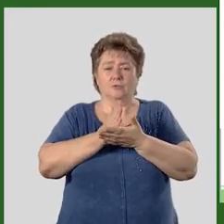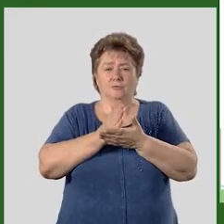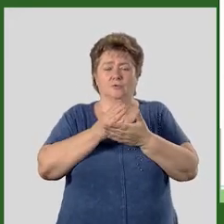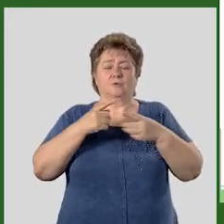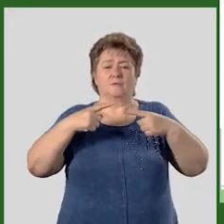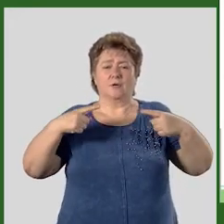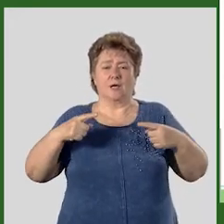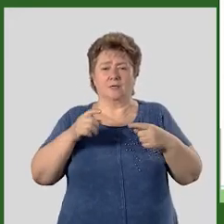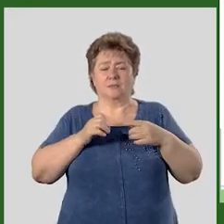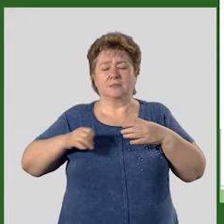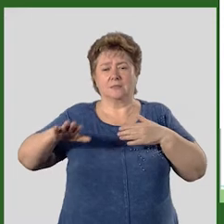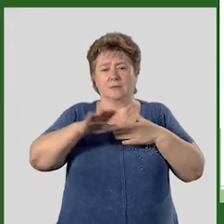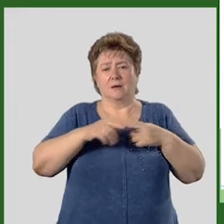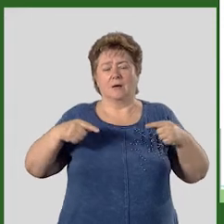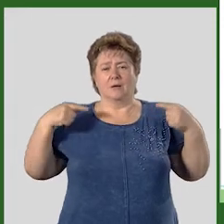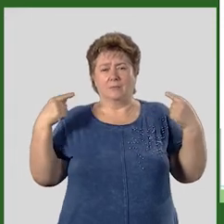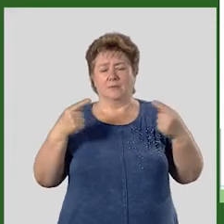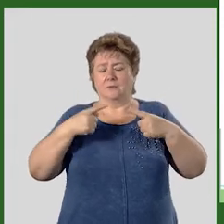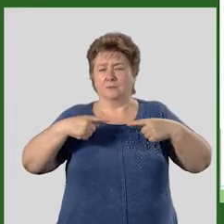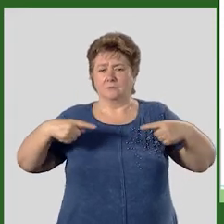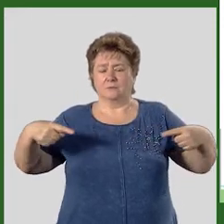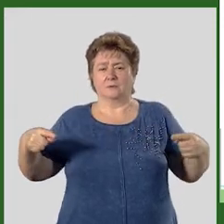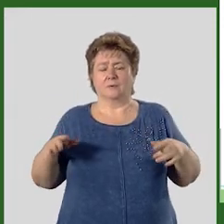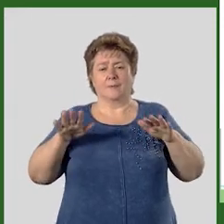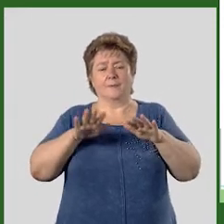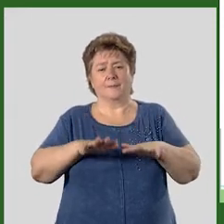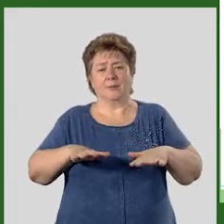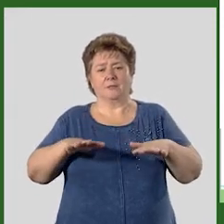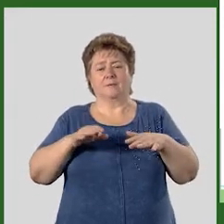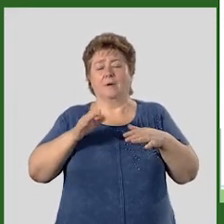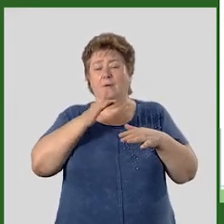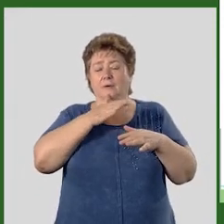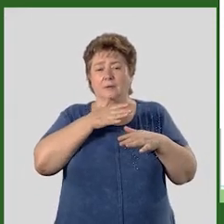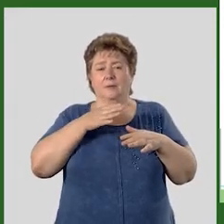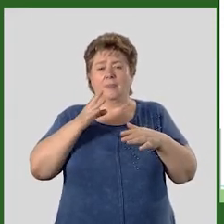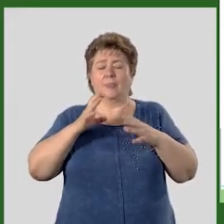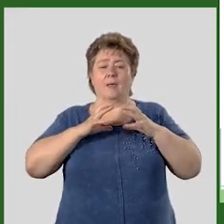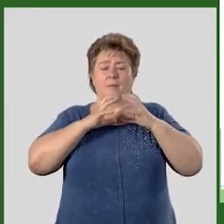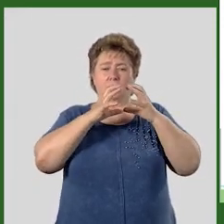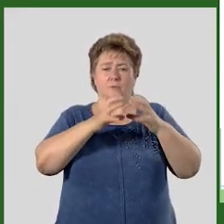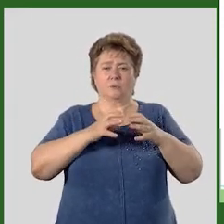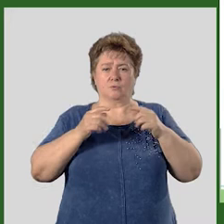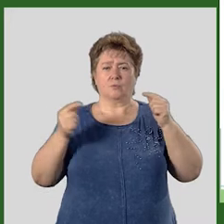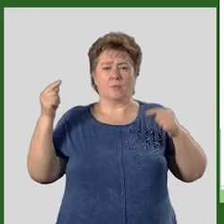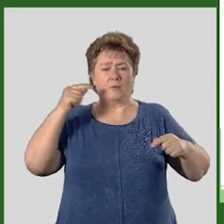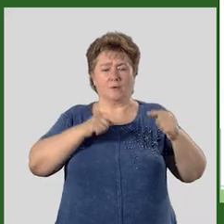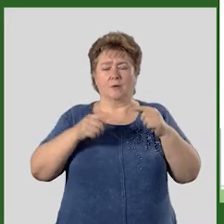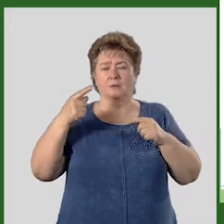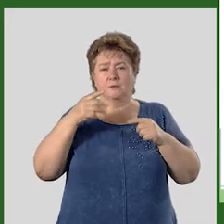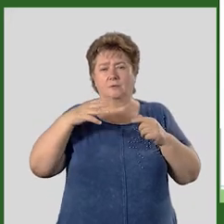в разных странах огромного разнообразия местного времени на Международном конгрессе в